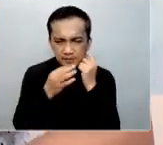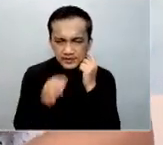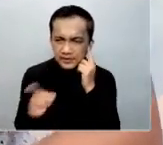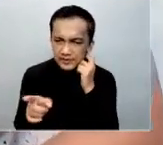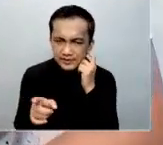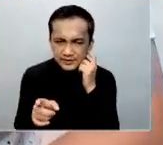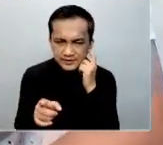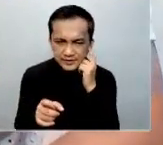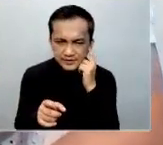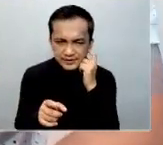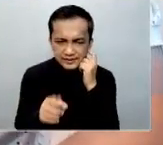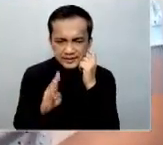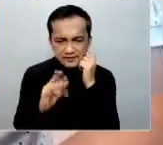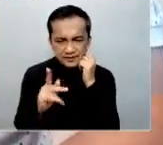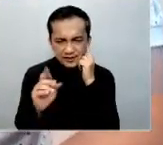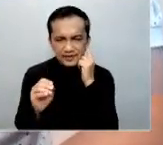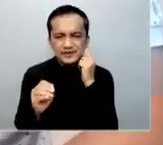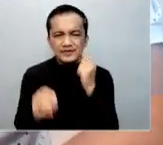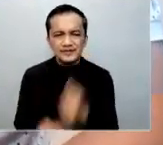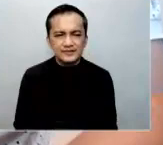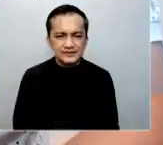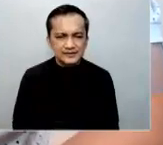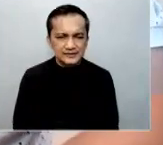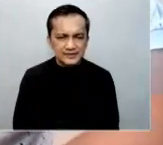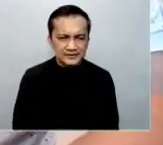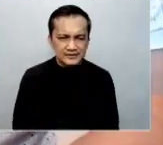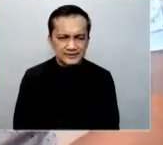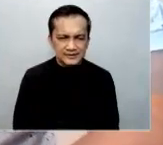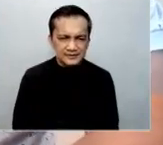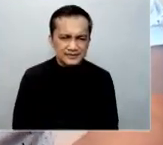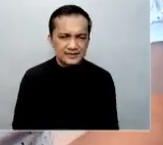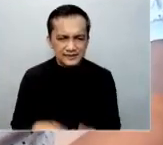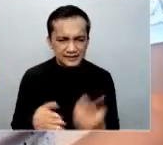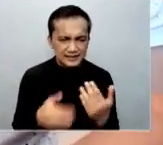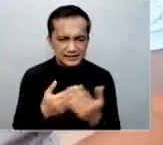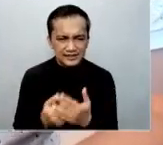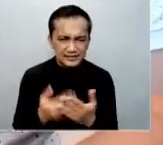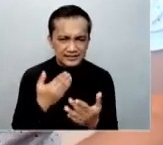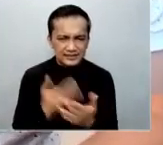Biko makapunta. Biko. Biko. Lahat! Good answer!